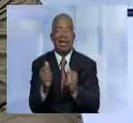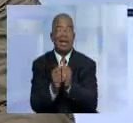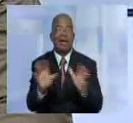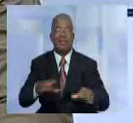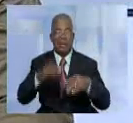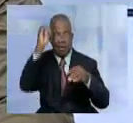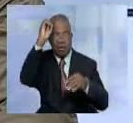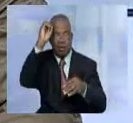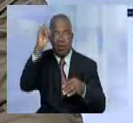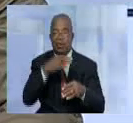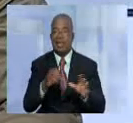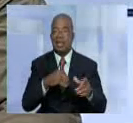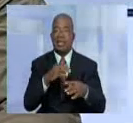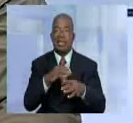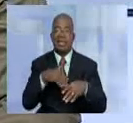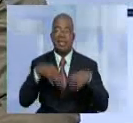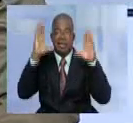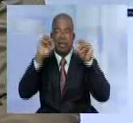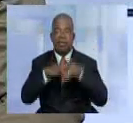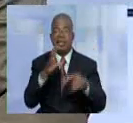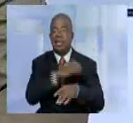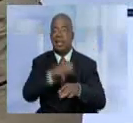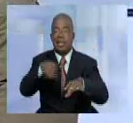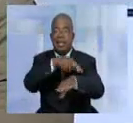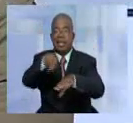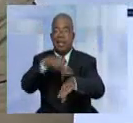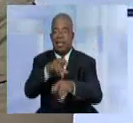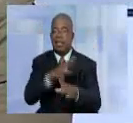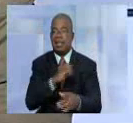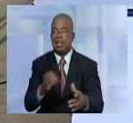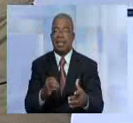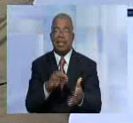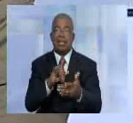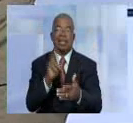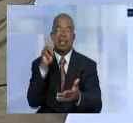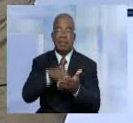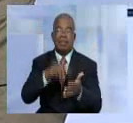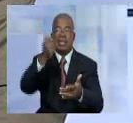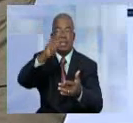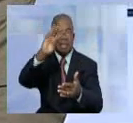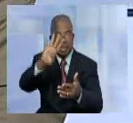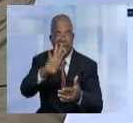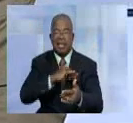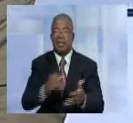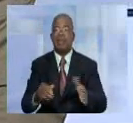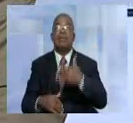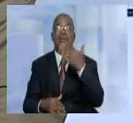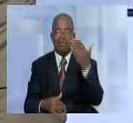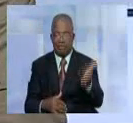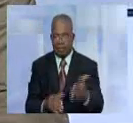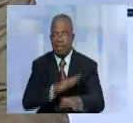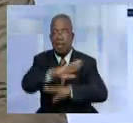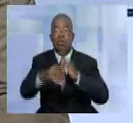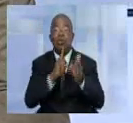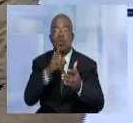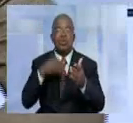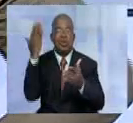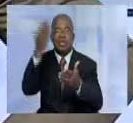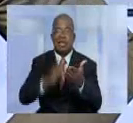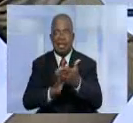Alassane Ouattara. 2014 est placé sous le signe de la réponse à la forte demande sociale.